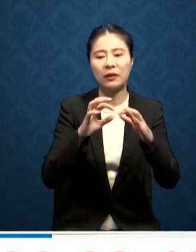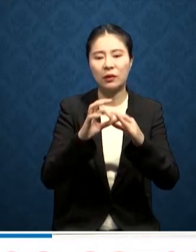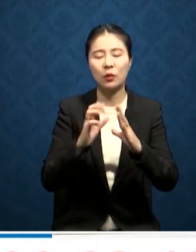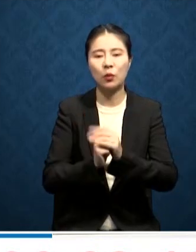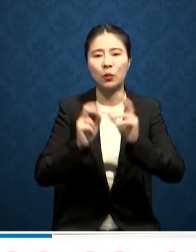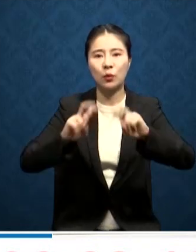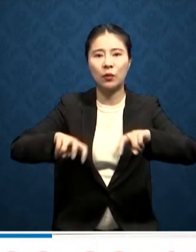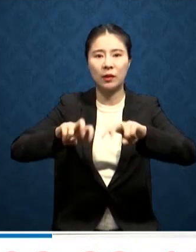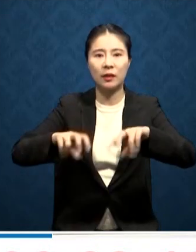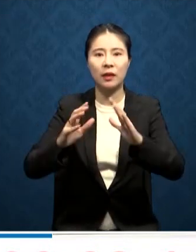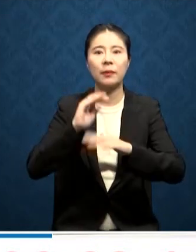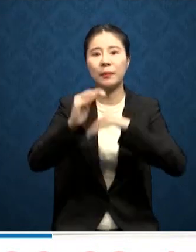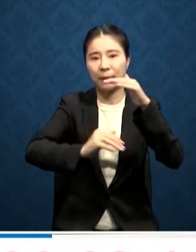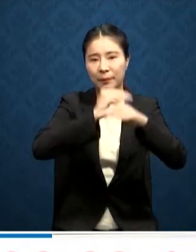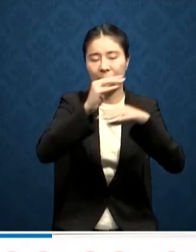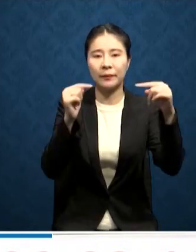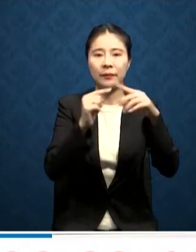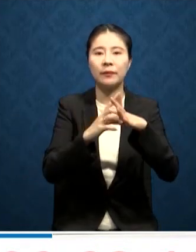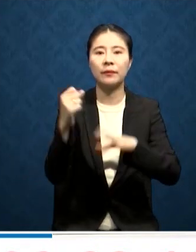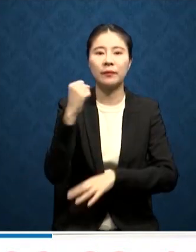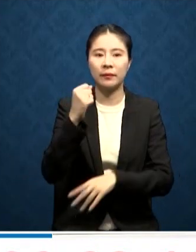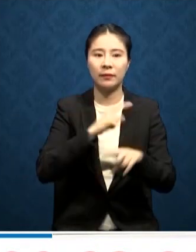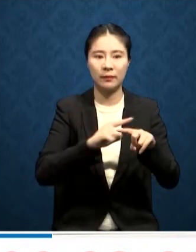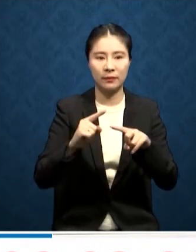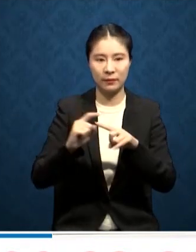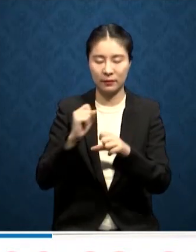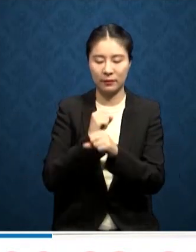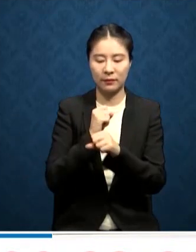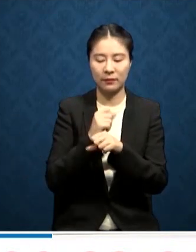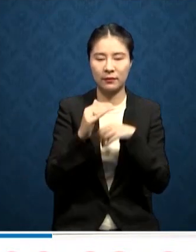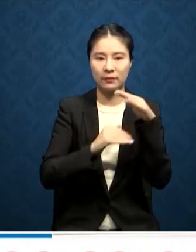ประเทศเนี่ยในเรื่องของความมั่นคงเป็นไปได้ด้วยดีครับขอบคุณครับ